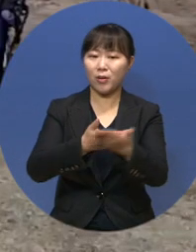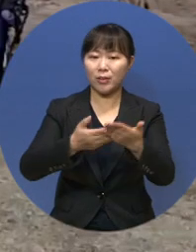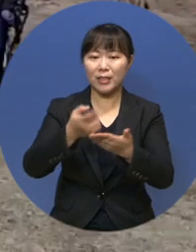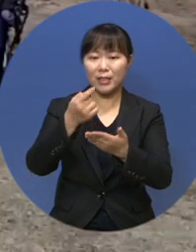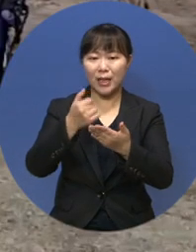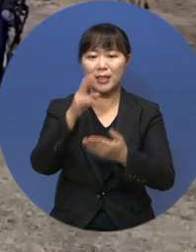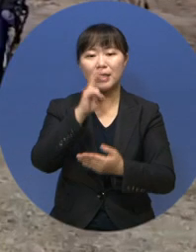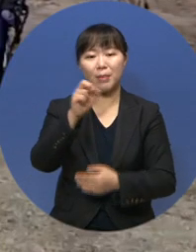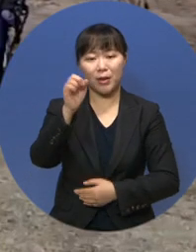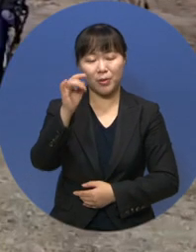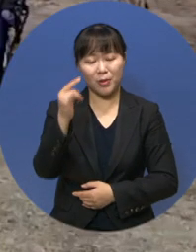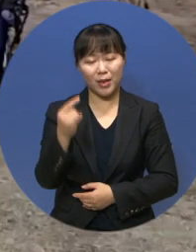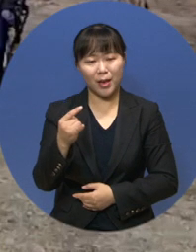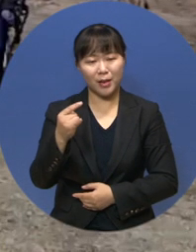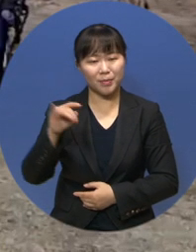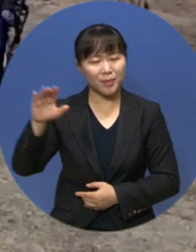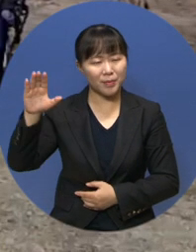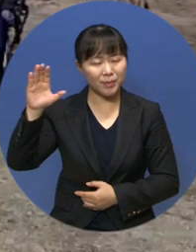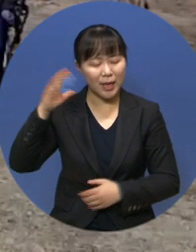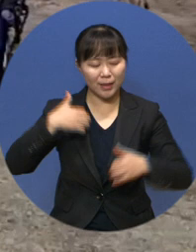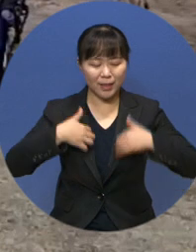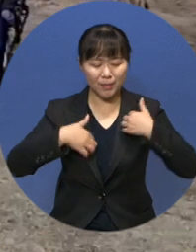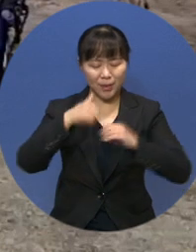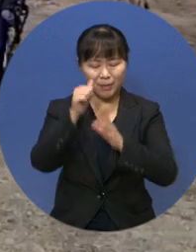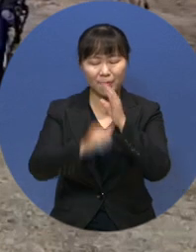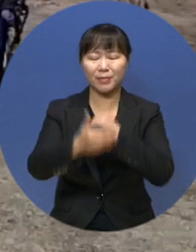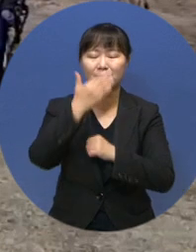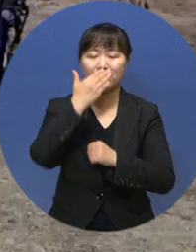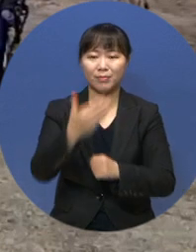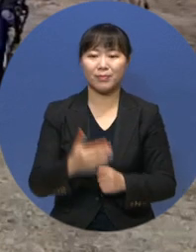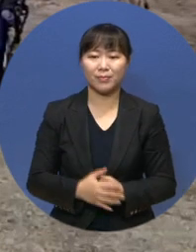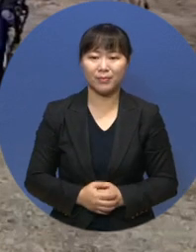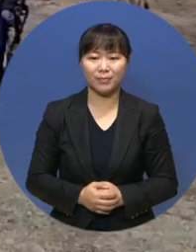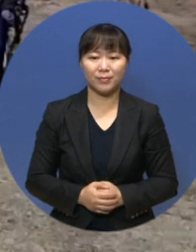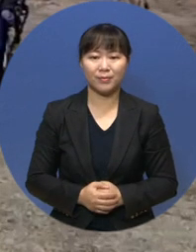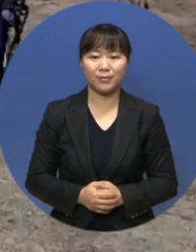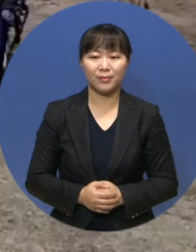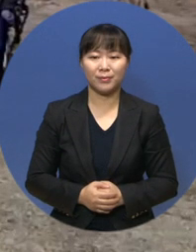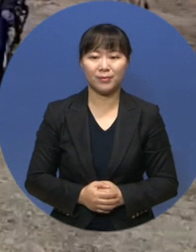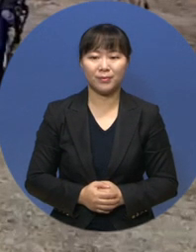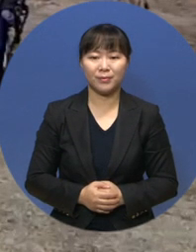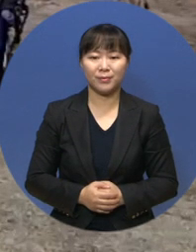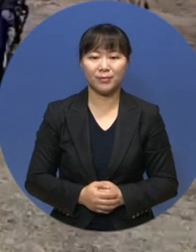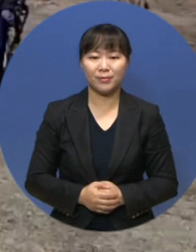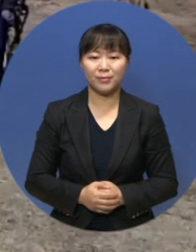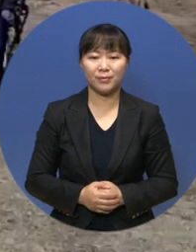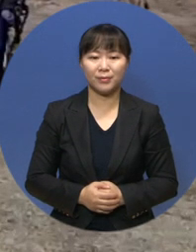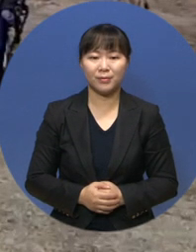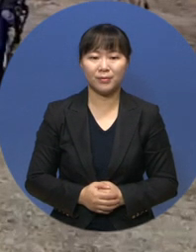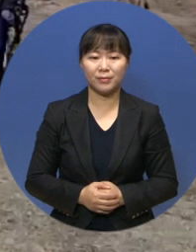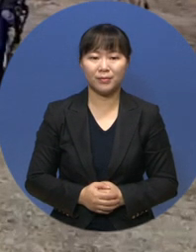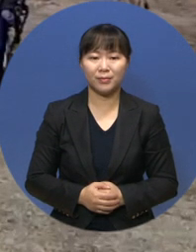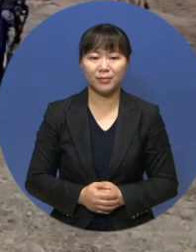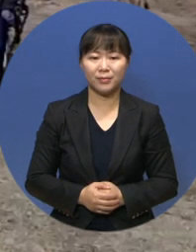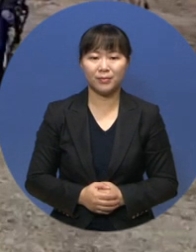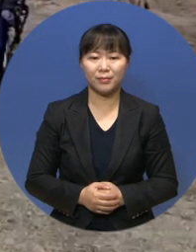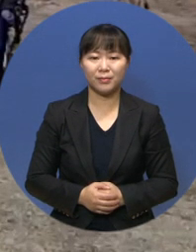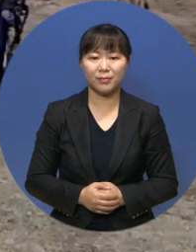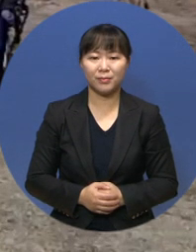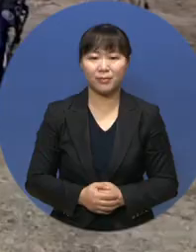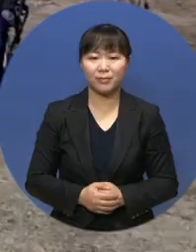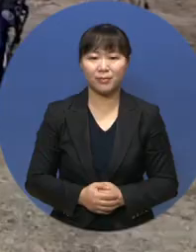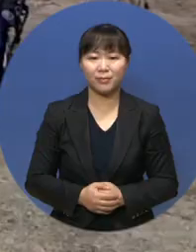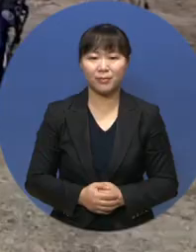작은 음악회 리듬 속으로 기쁘게 빠져들 수 있었습니다. 복지TV 뉴스 정은선입니다.